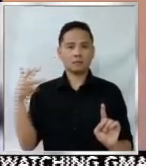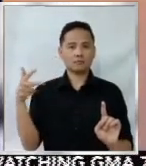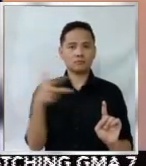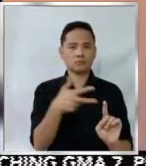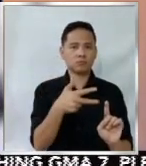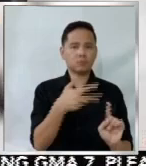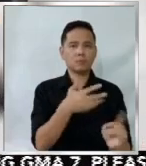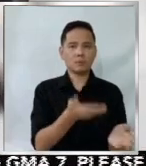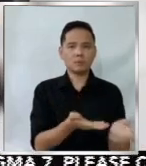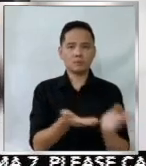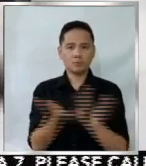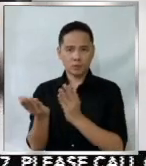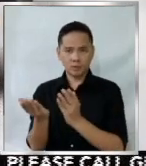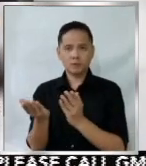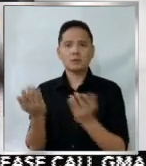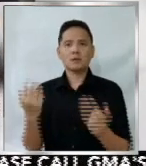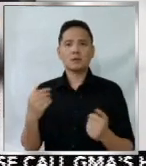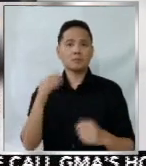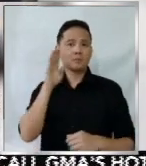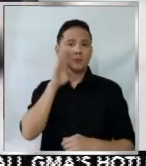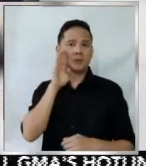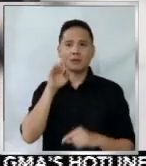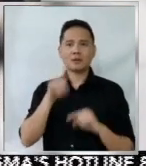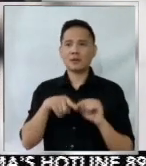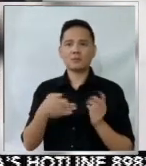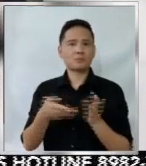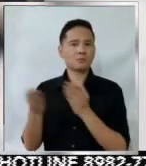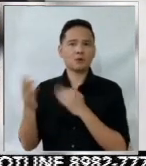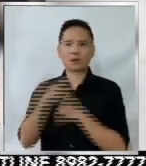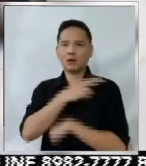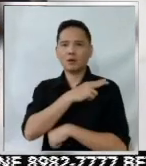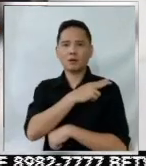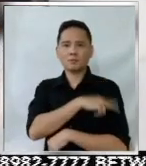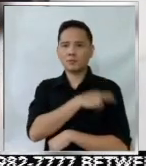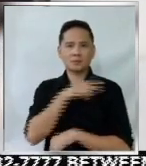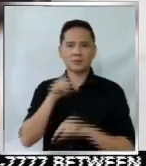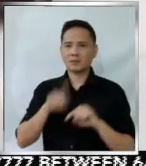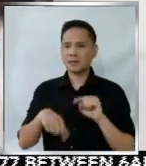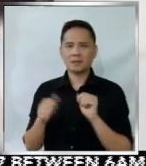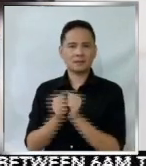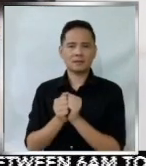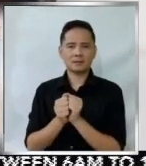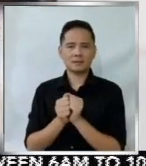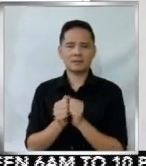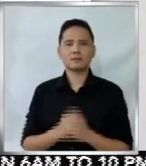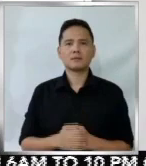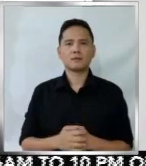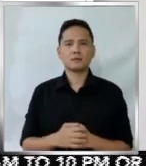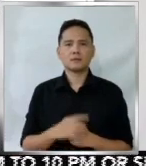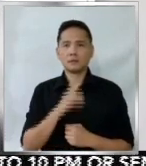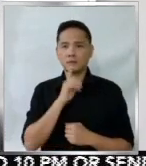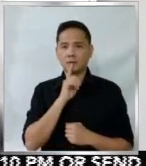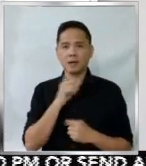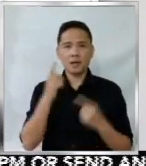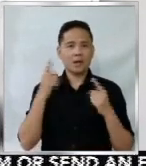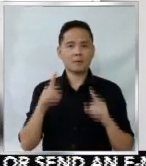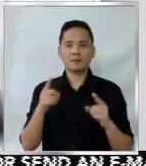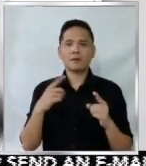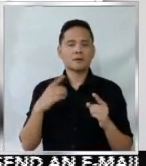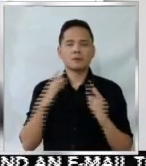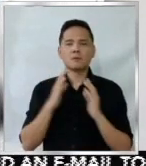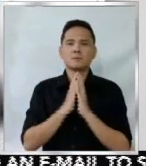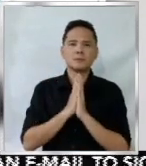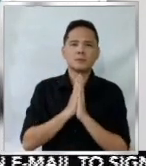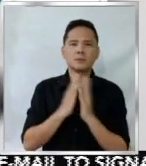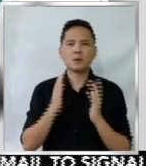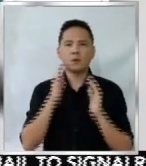to the hospital. Malaki ang panghihinayang ni Chanda, lalo pat umasa silang gagaling ang ina pagkat lumalaban